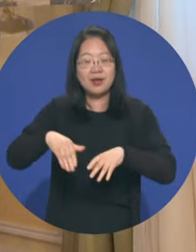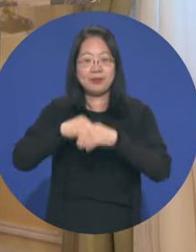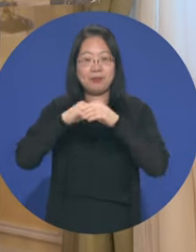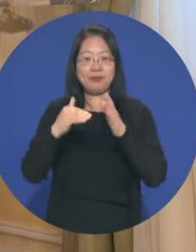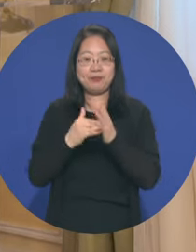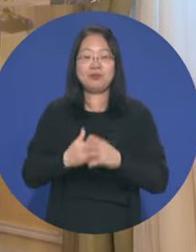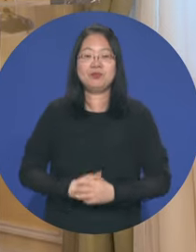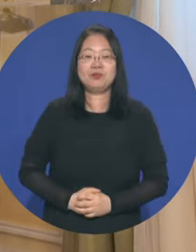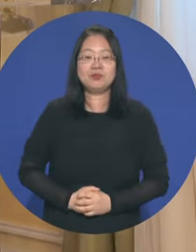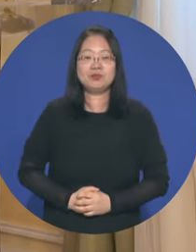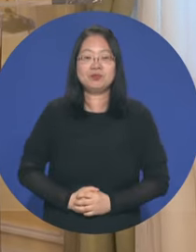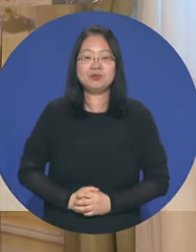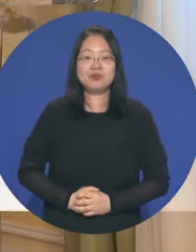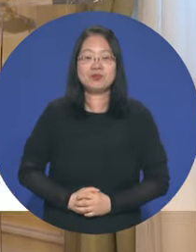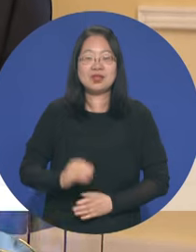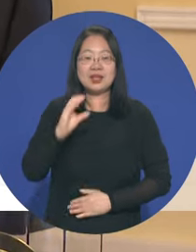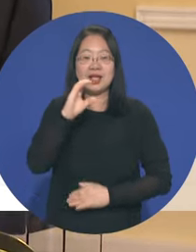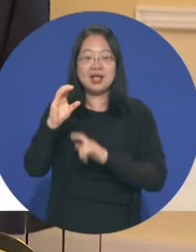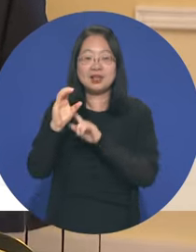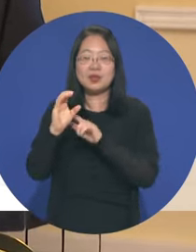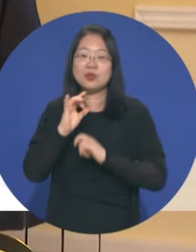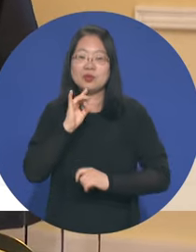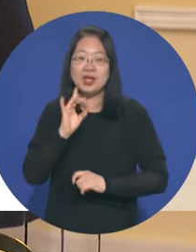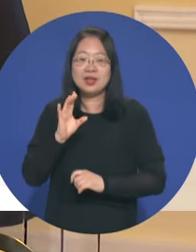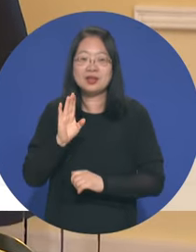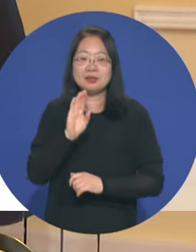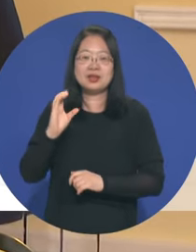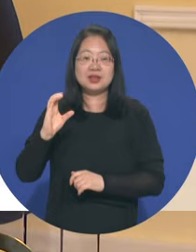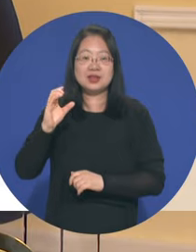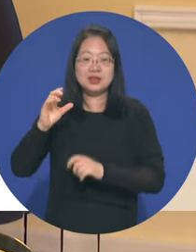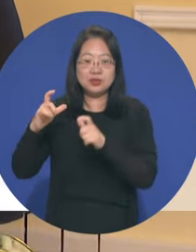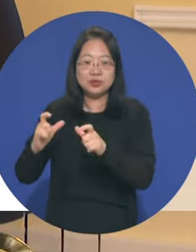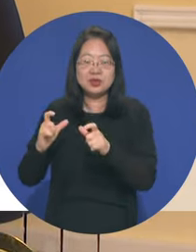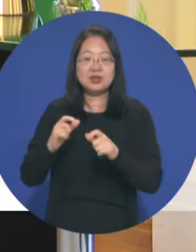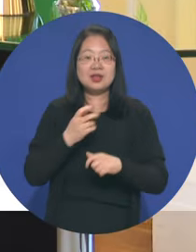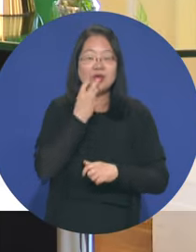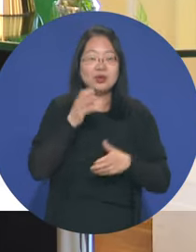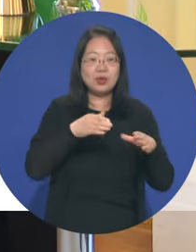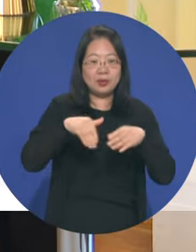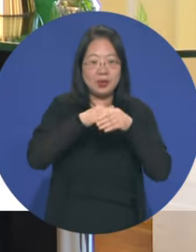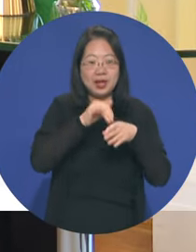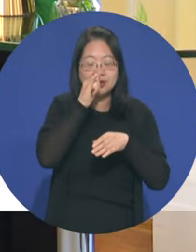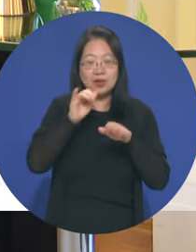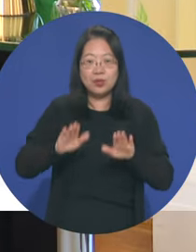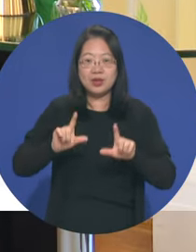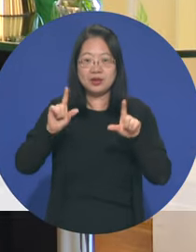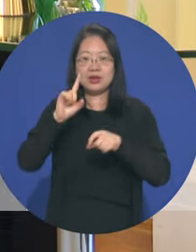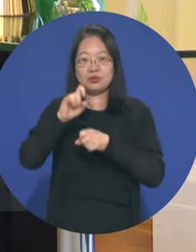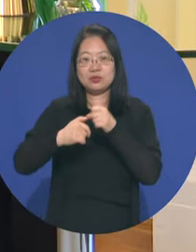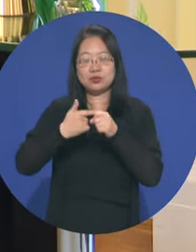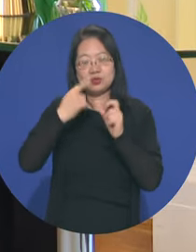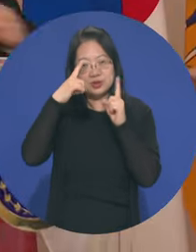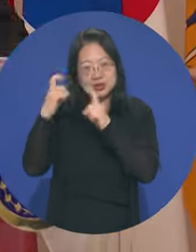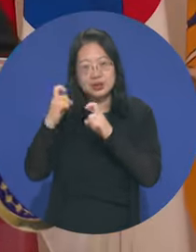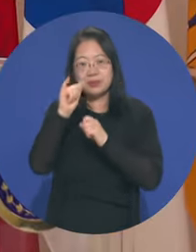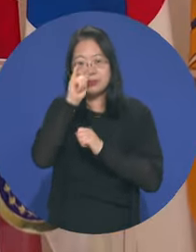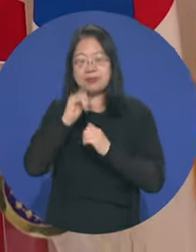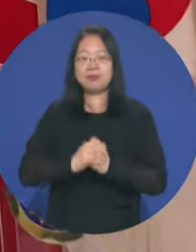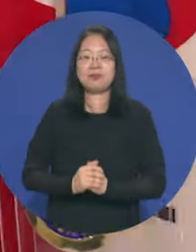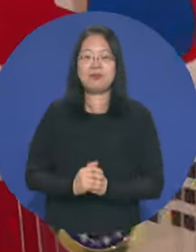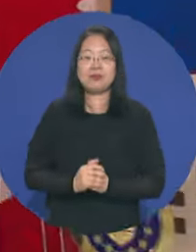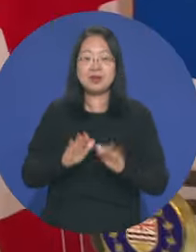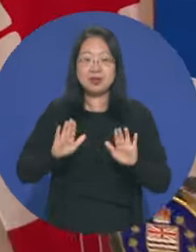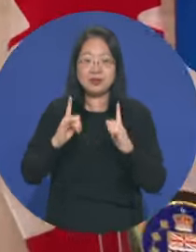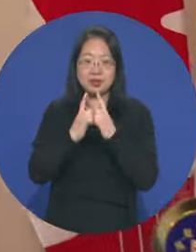계획도 체결했습니다. BC주는 캐나다에서 유일하게 경기도와 자매결연을 맺은 지역으로 올해로 16주년을